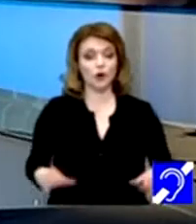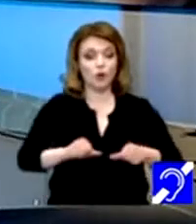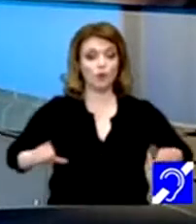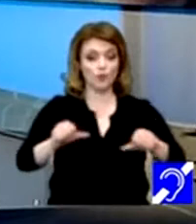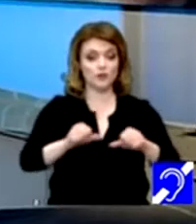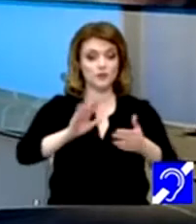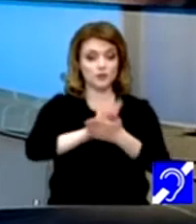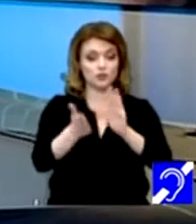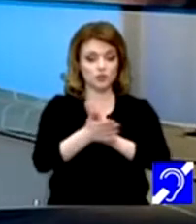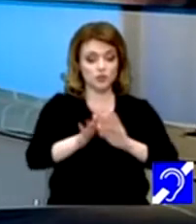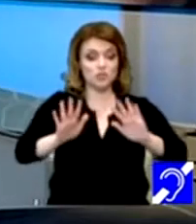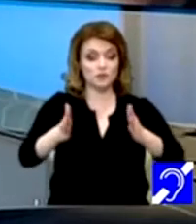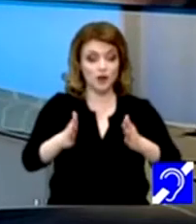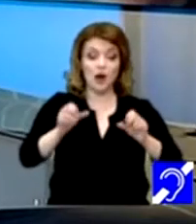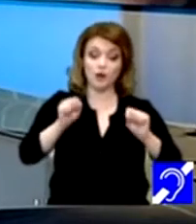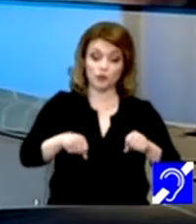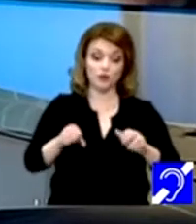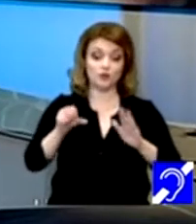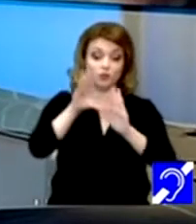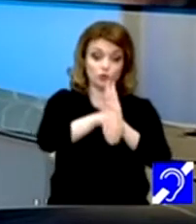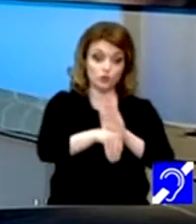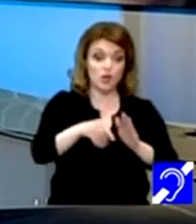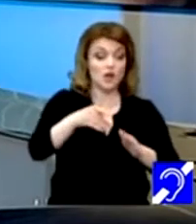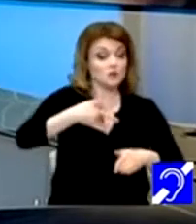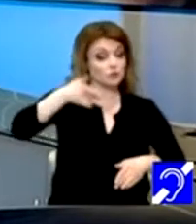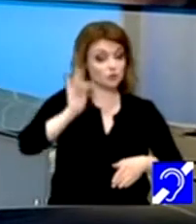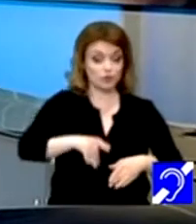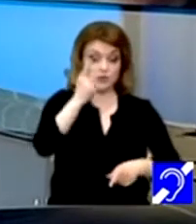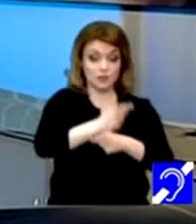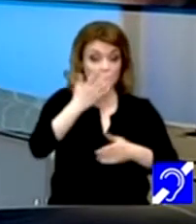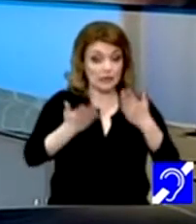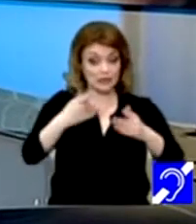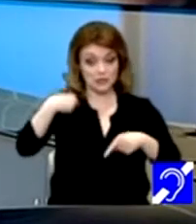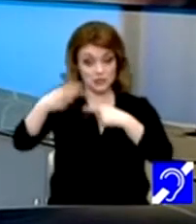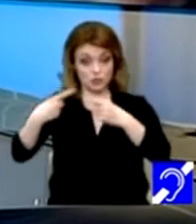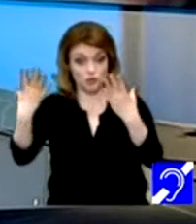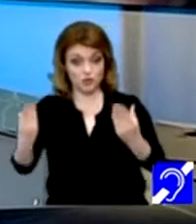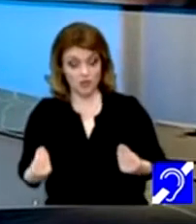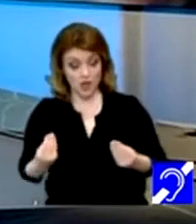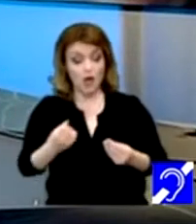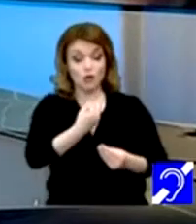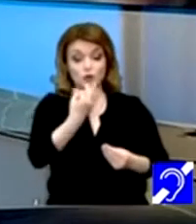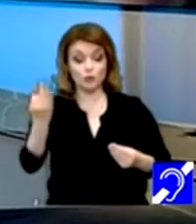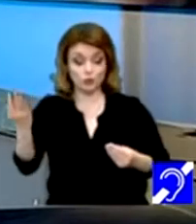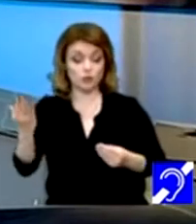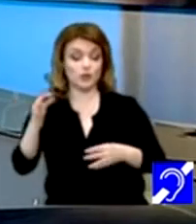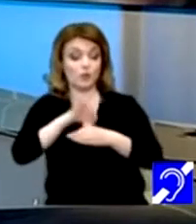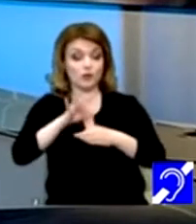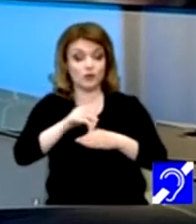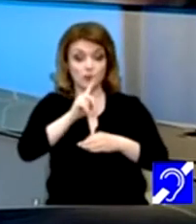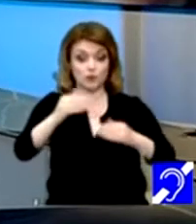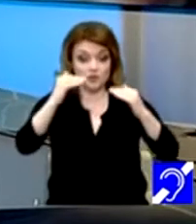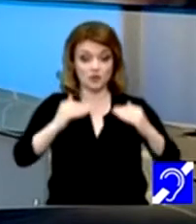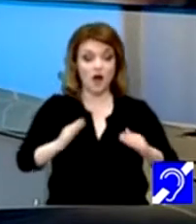Comisia pentru situații excepționale ar putea introduce restricții mai dure dacă în următoarea perioadă numărul de îmbolnăviri nu va scădea. O